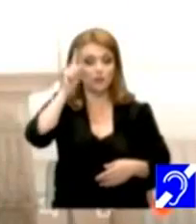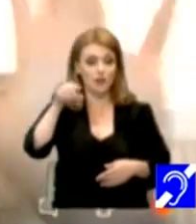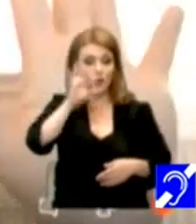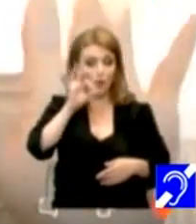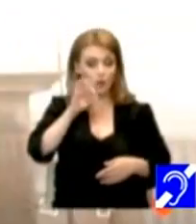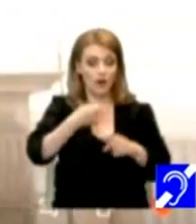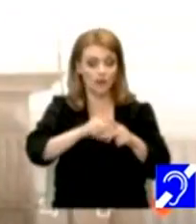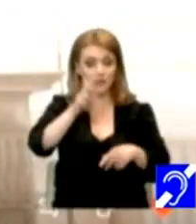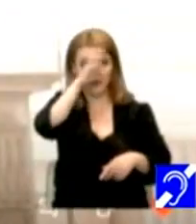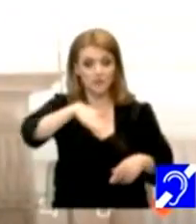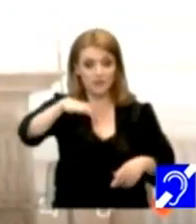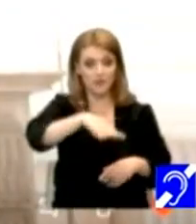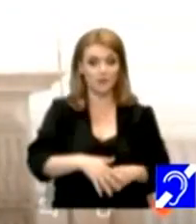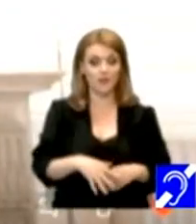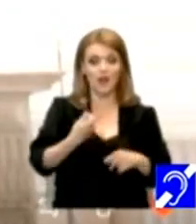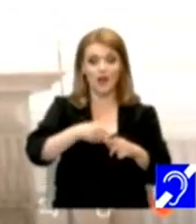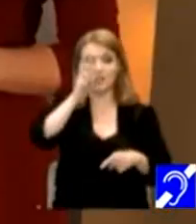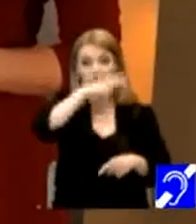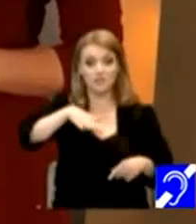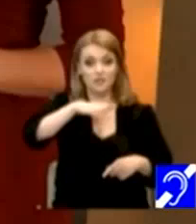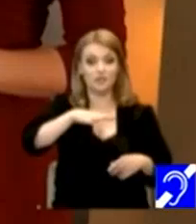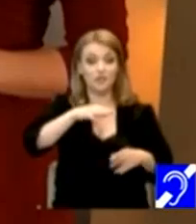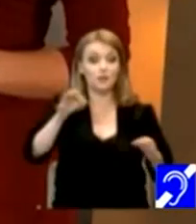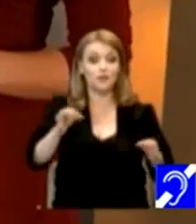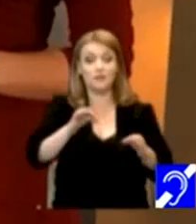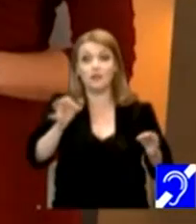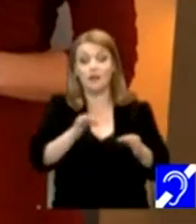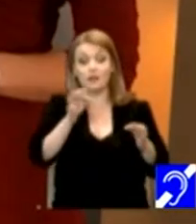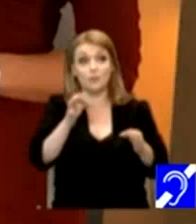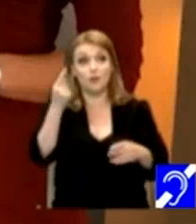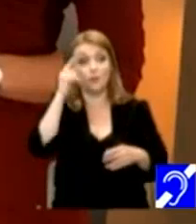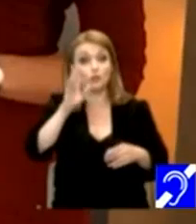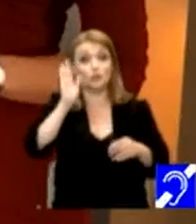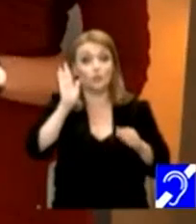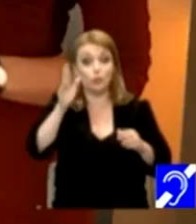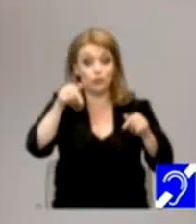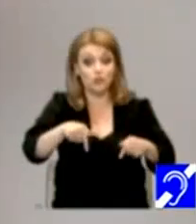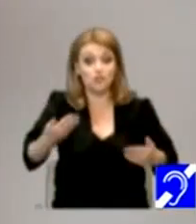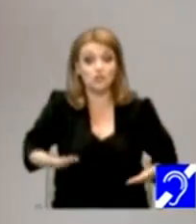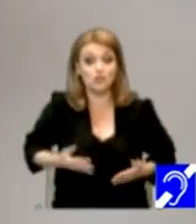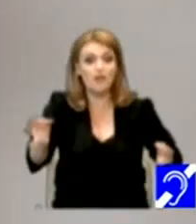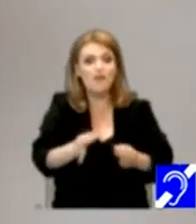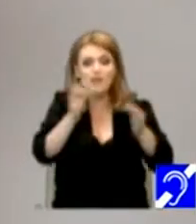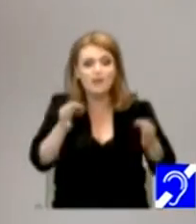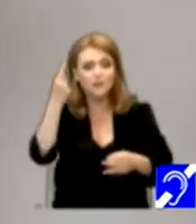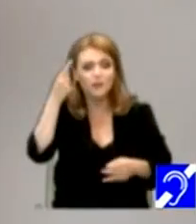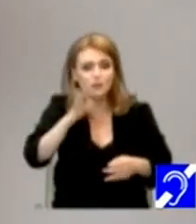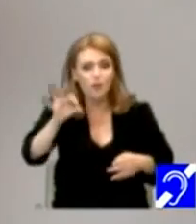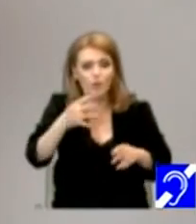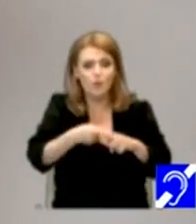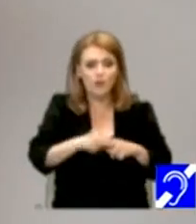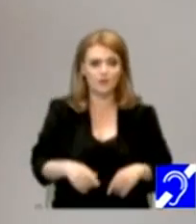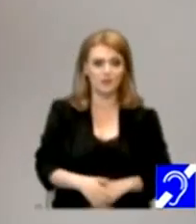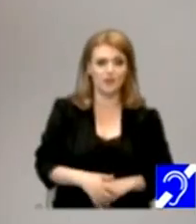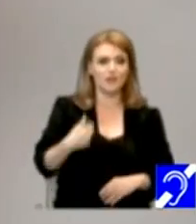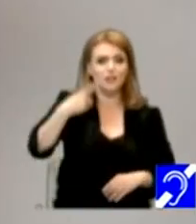În țara în care n-aș fi crezut vreodată că voi trăi, nici nu știam de fapt,